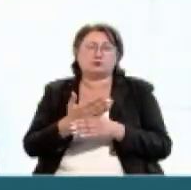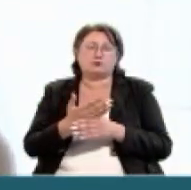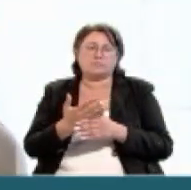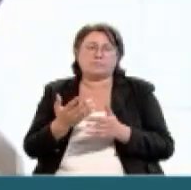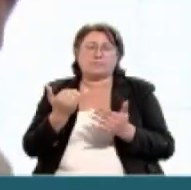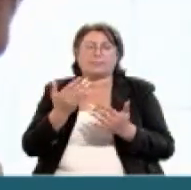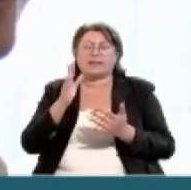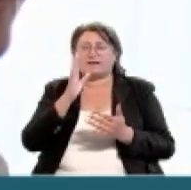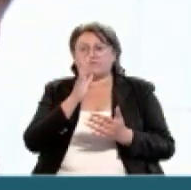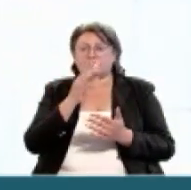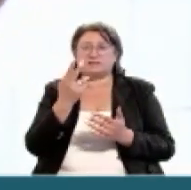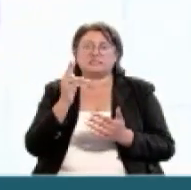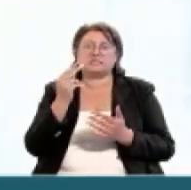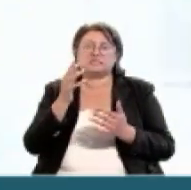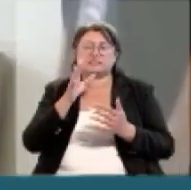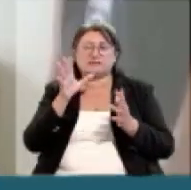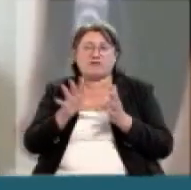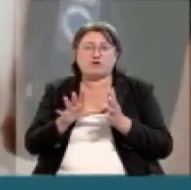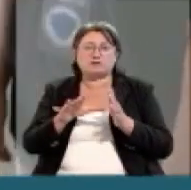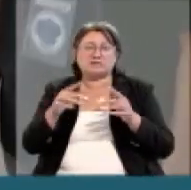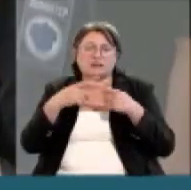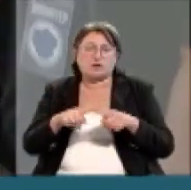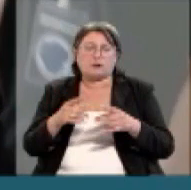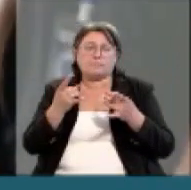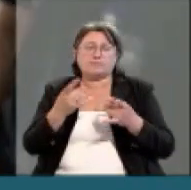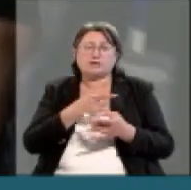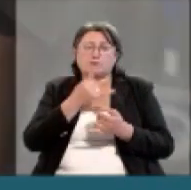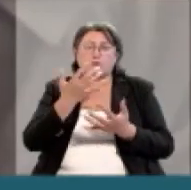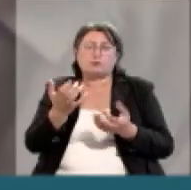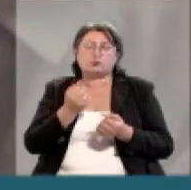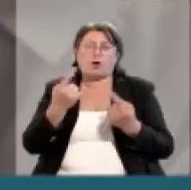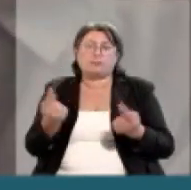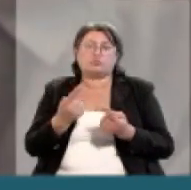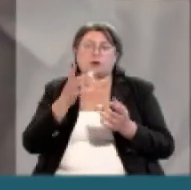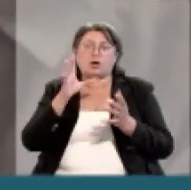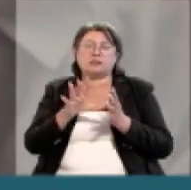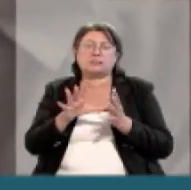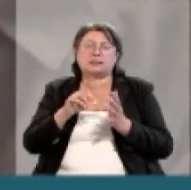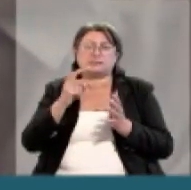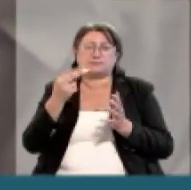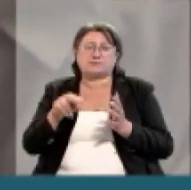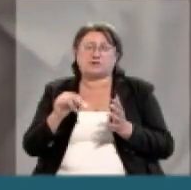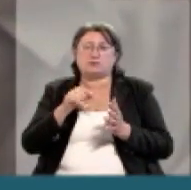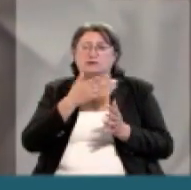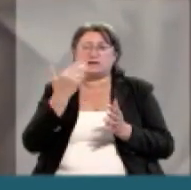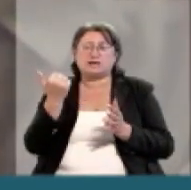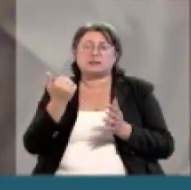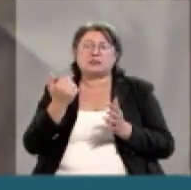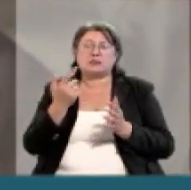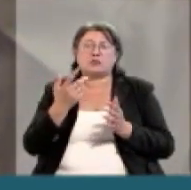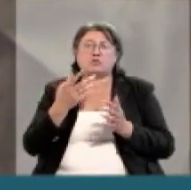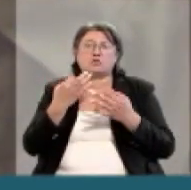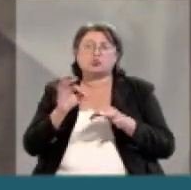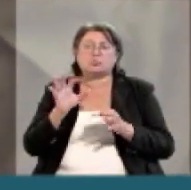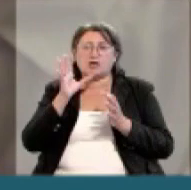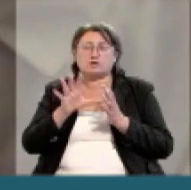Бүгінгі күні цифрлық технологиялар ғасырында азаматтар қарапайым. Мысалға онлайн ЭЦП кілтін ала алмайды. Ал бұл кілтсіз электрондық үкіметке